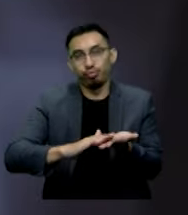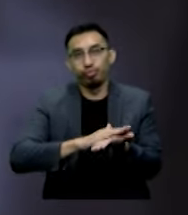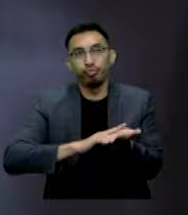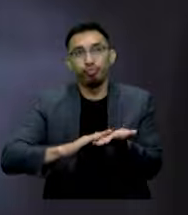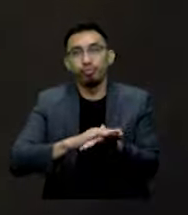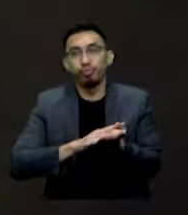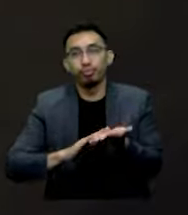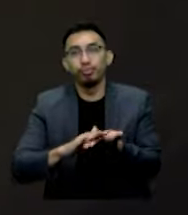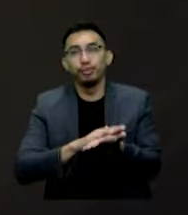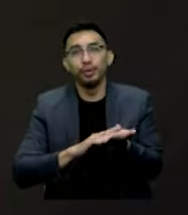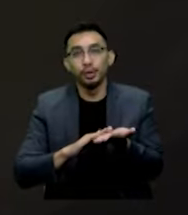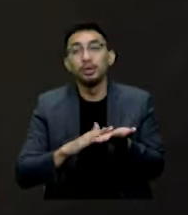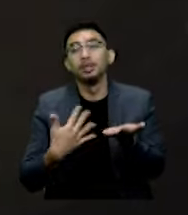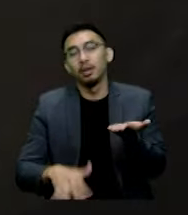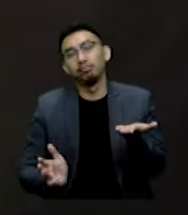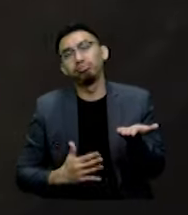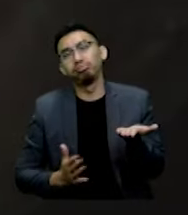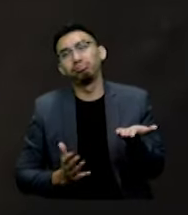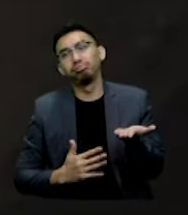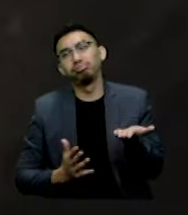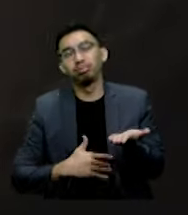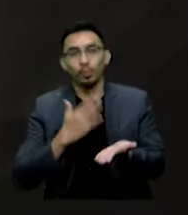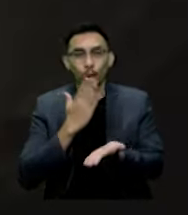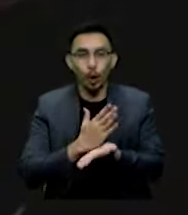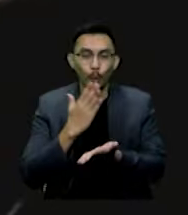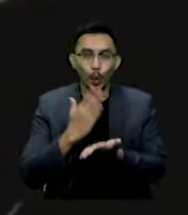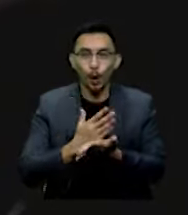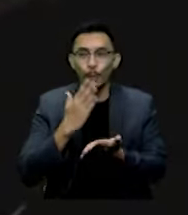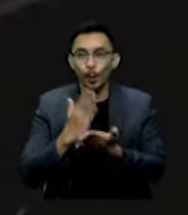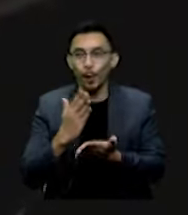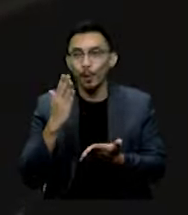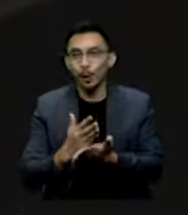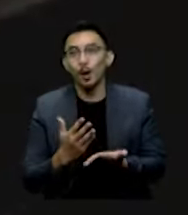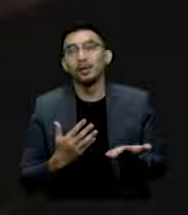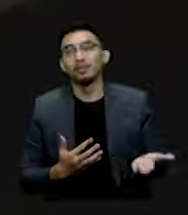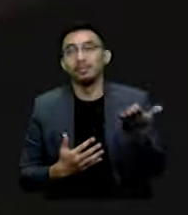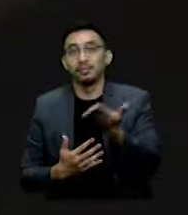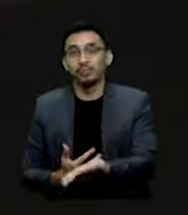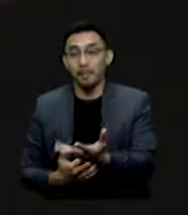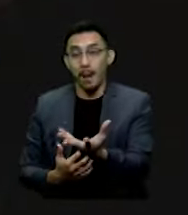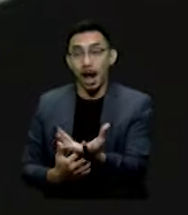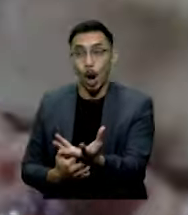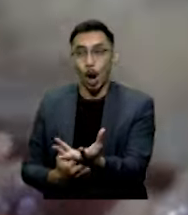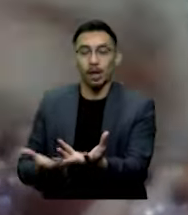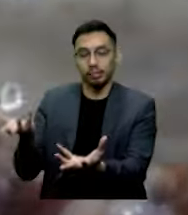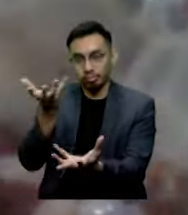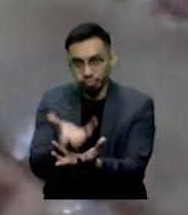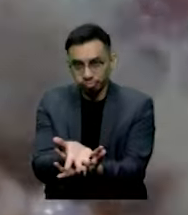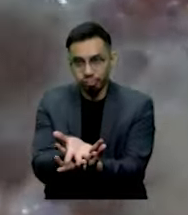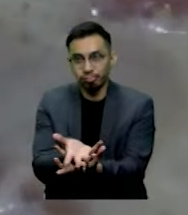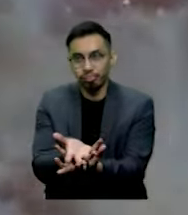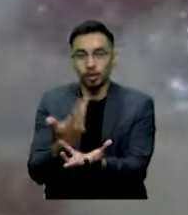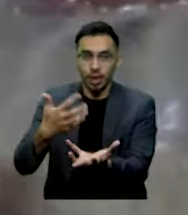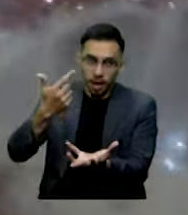Ayam kampung yang telah dibakar lalu dipotong-potong dan dimasukkan ke dalam kuah santan kari. Masak hingga matang dan bumbu meresap.